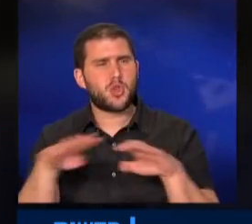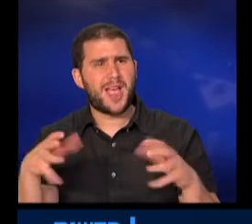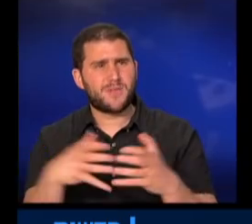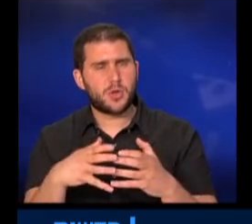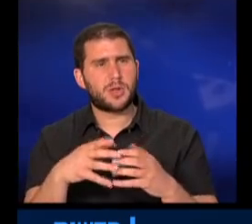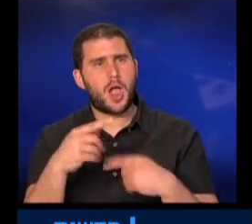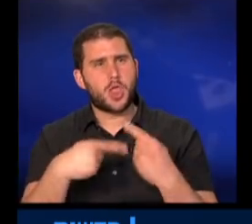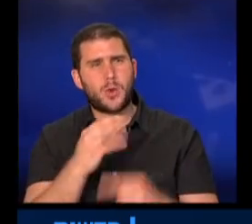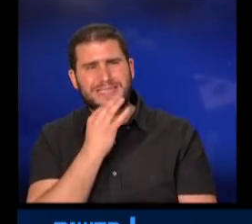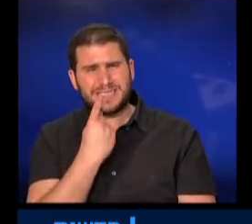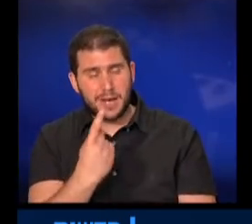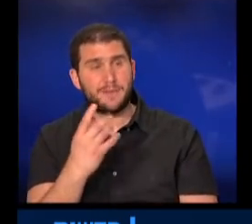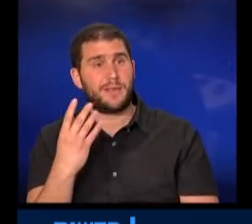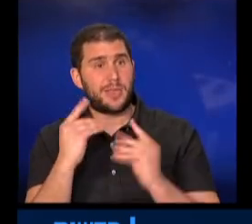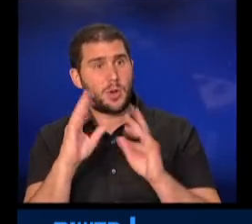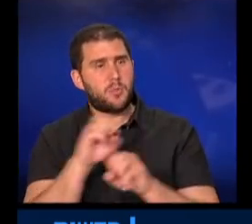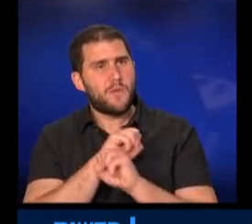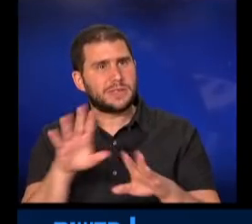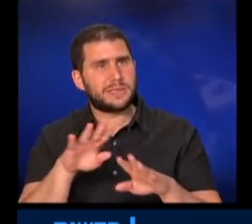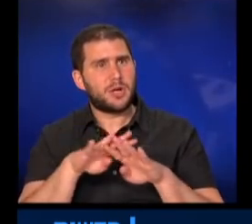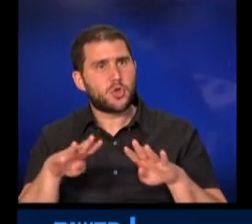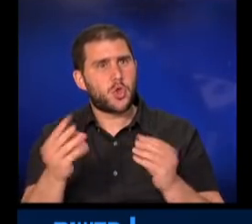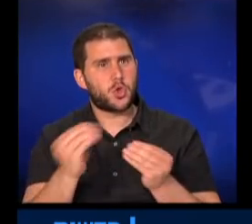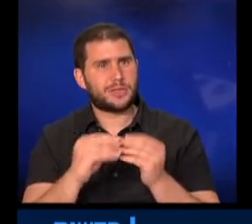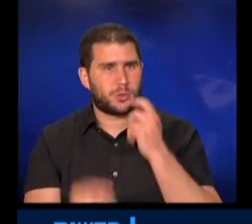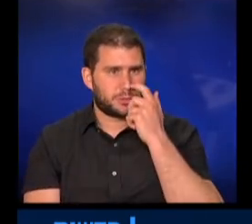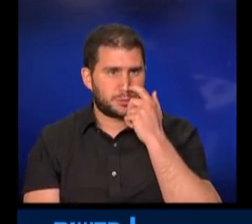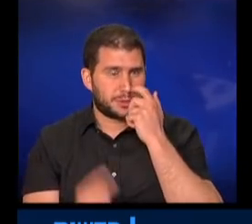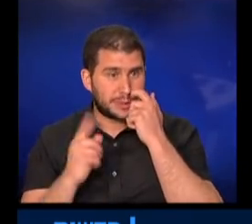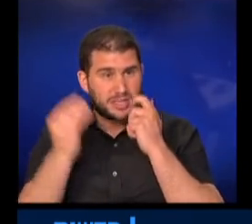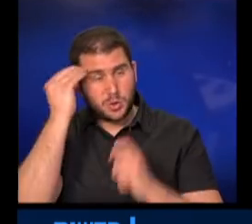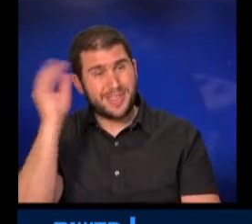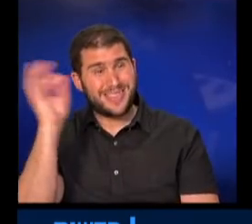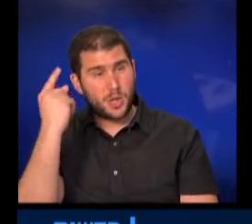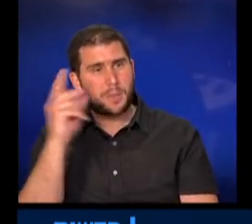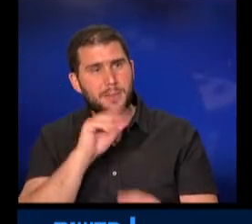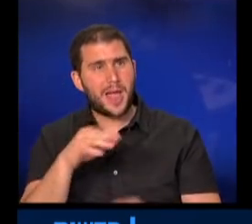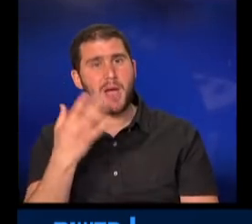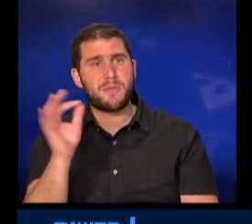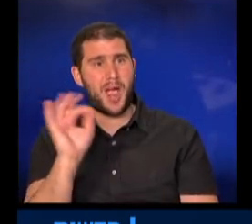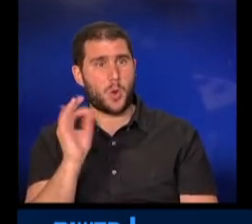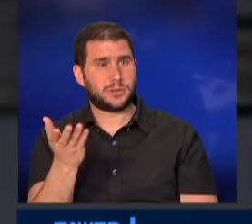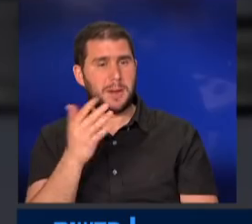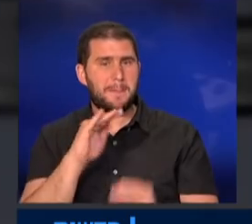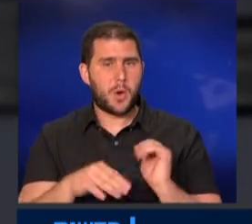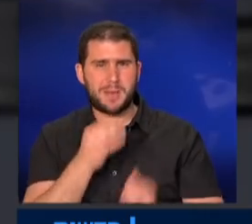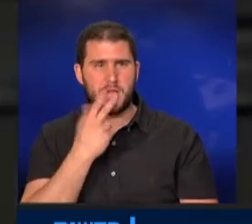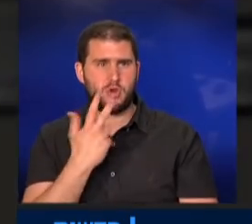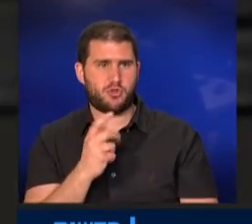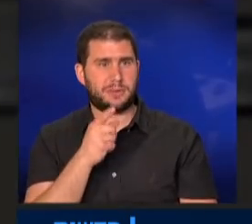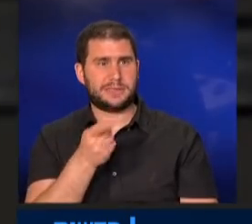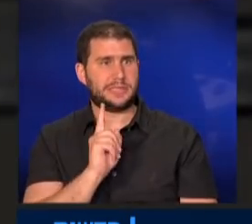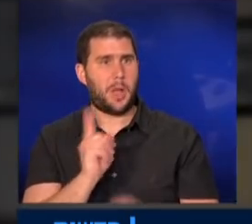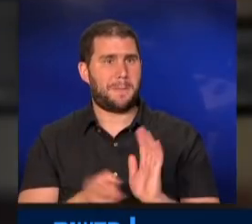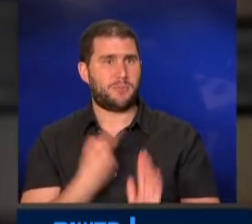הזד, ודרכו גם מופצים ברשתות נוספות. אנחנו צריכים לזכור שבטיקטוק אנחנו מדברים על 50% שמתחת לגיל 30. זו לא